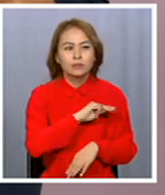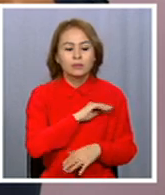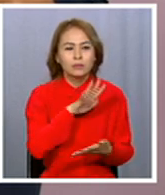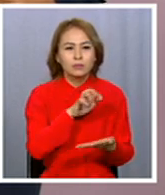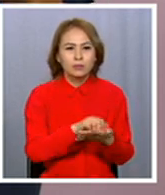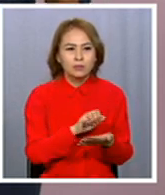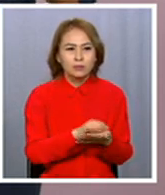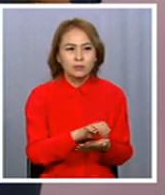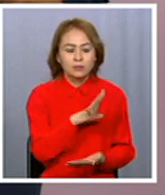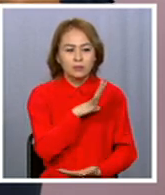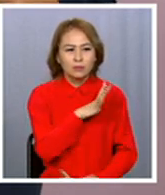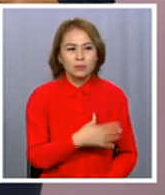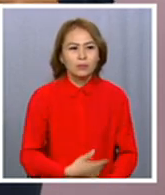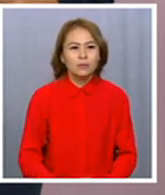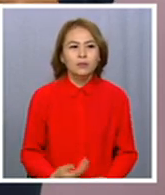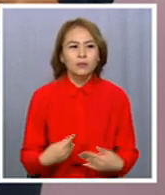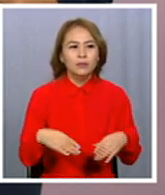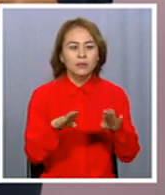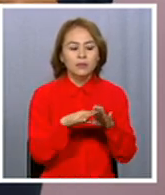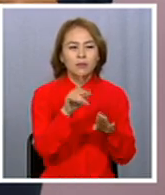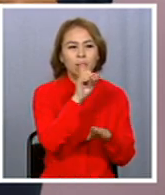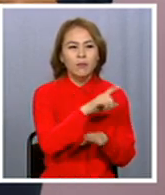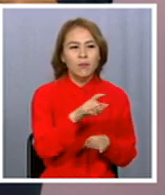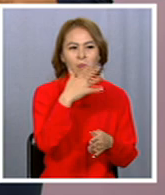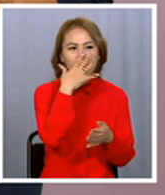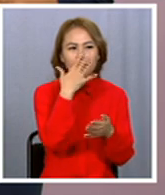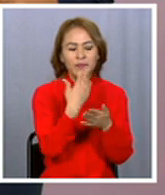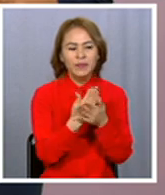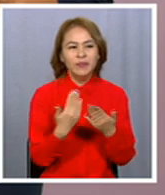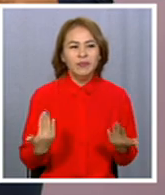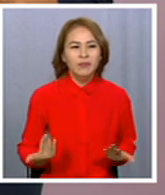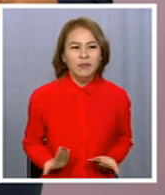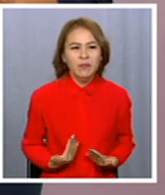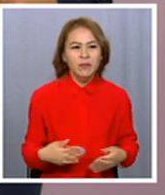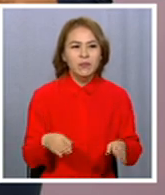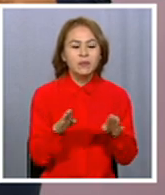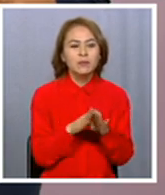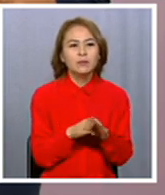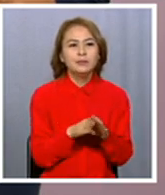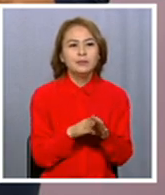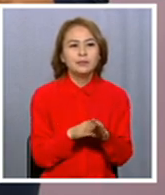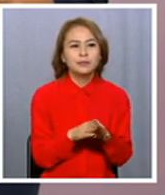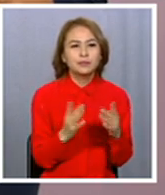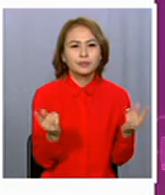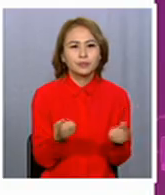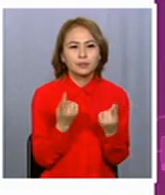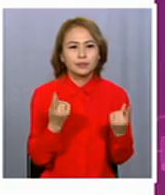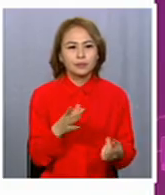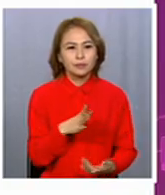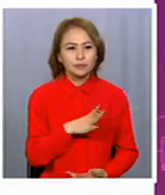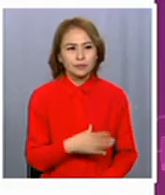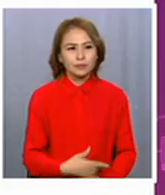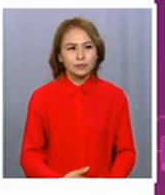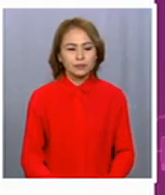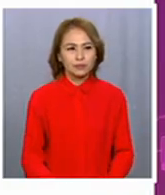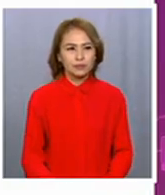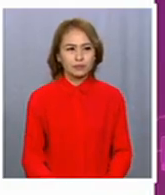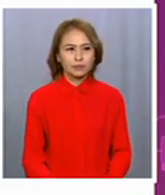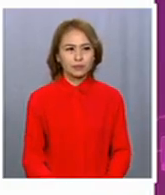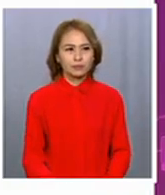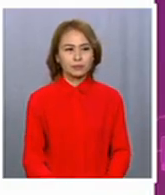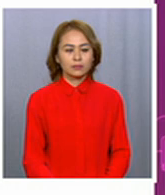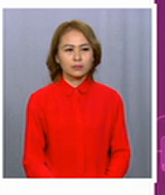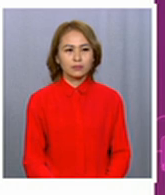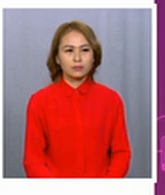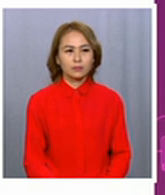айналысқан. Сөйтіп адамдар өздерінің өмірлерін аз да болса жеңілдеткен екен. Ал оқушылар,